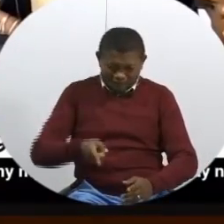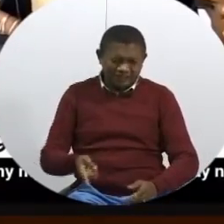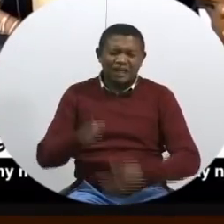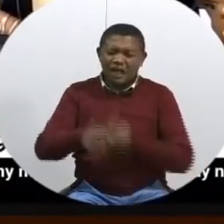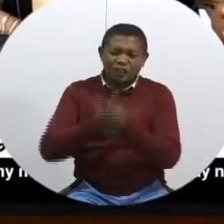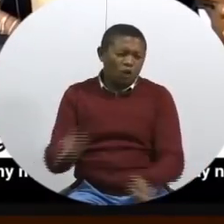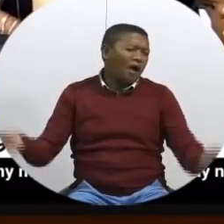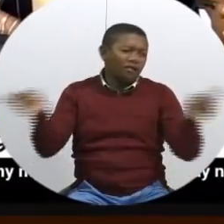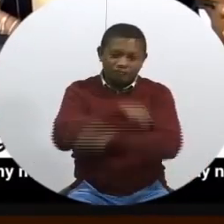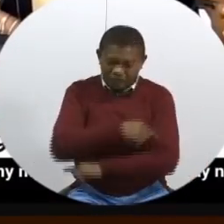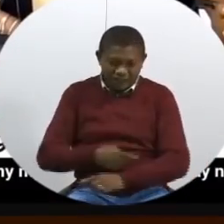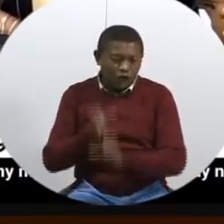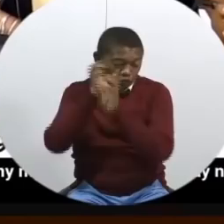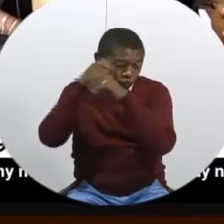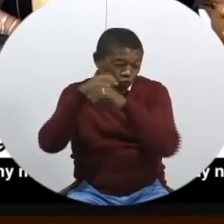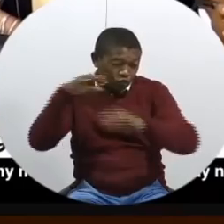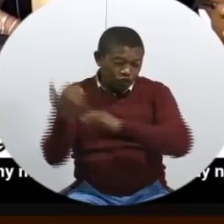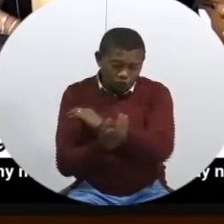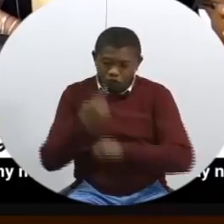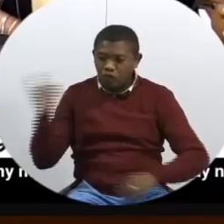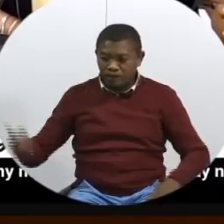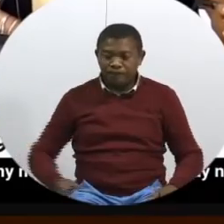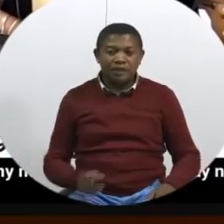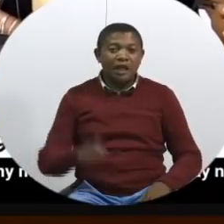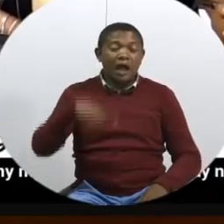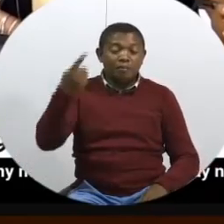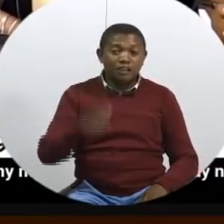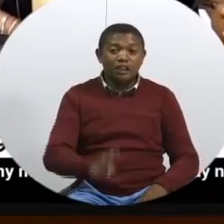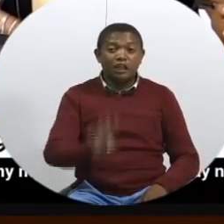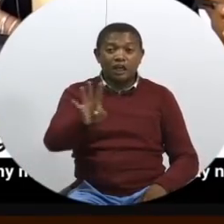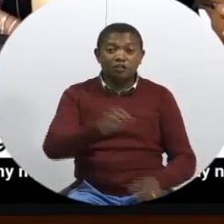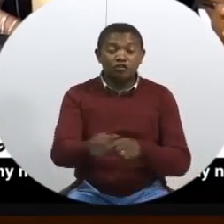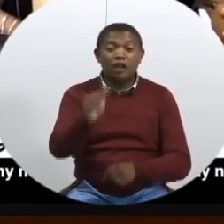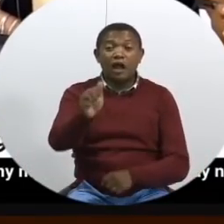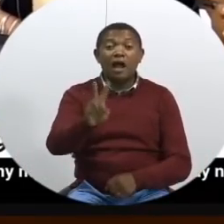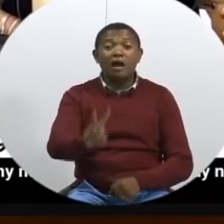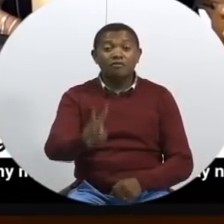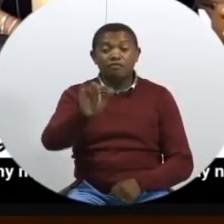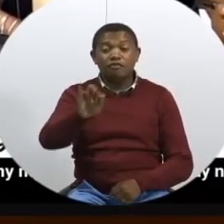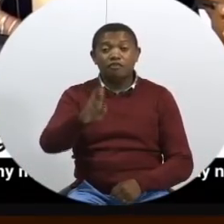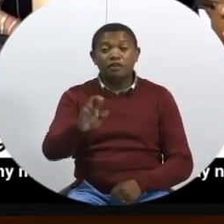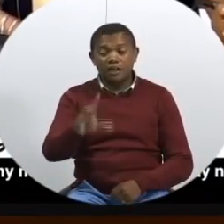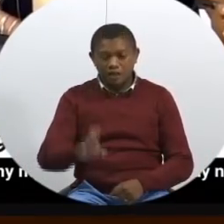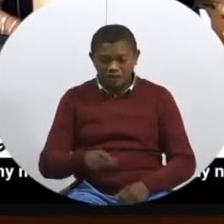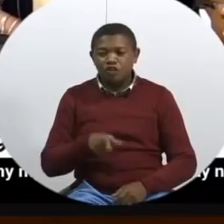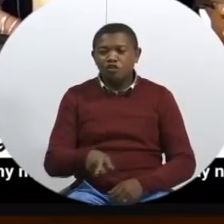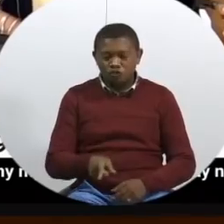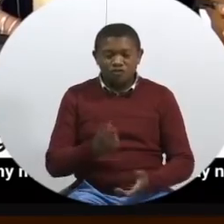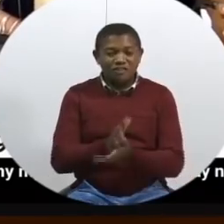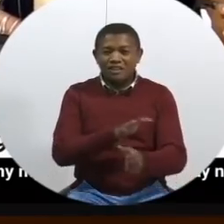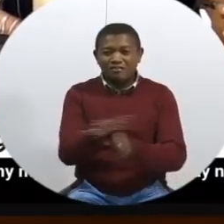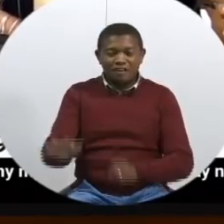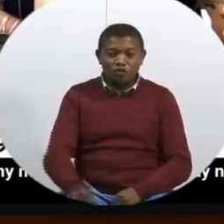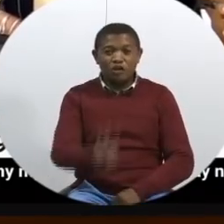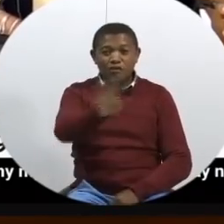avokoa. Amin'ny 4 avril izany, izany hoe amin'ny 4 aprily satria feno